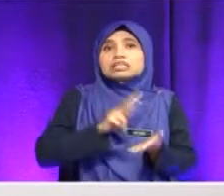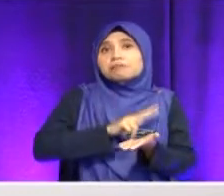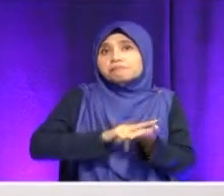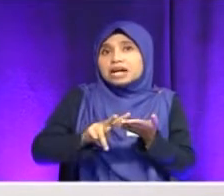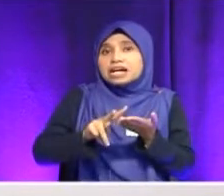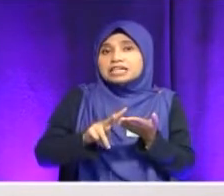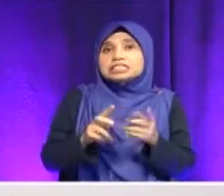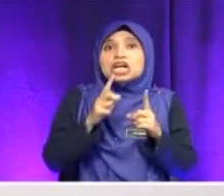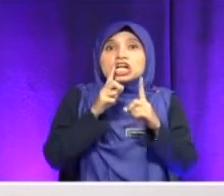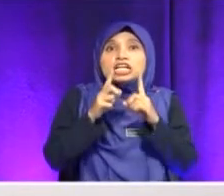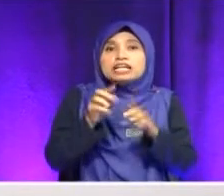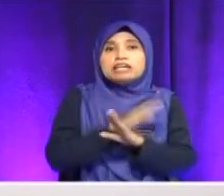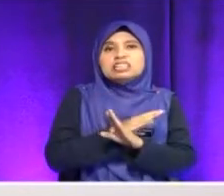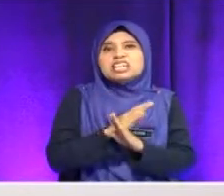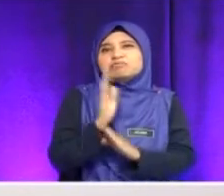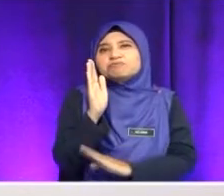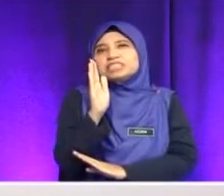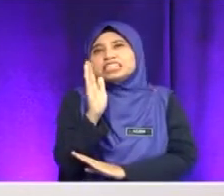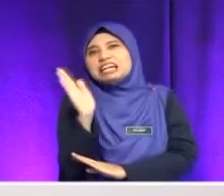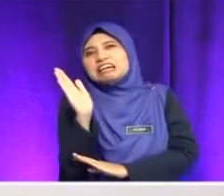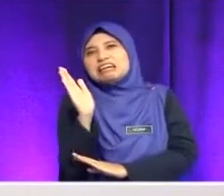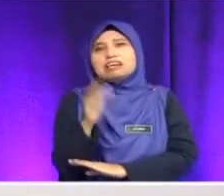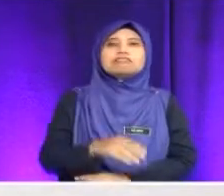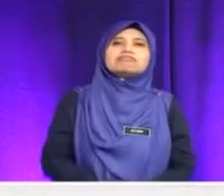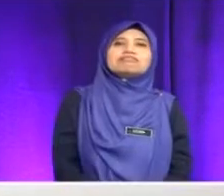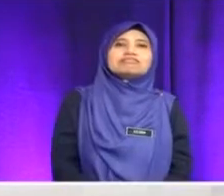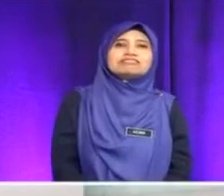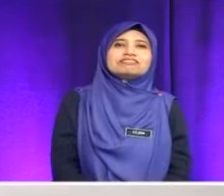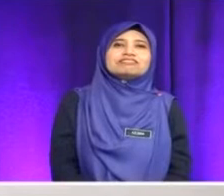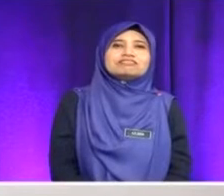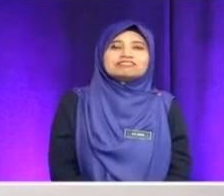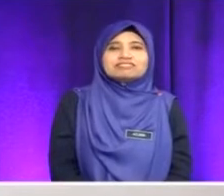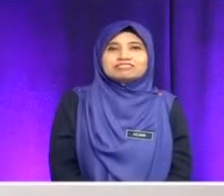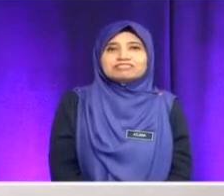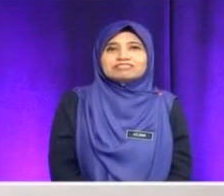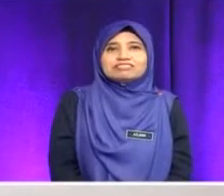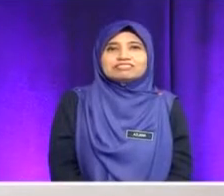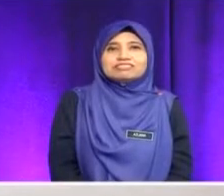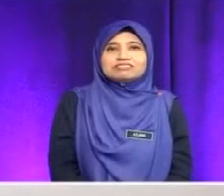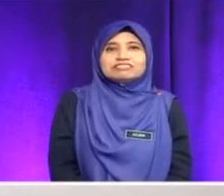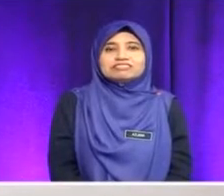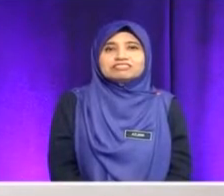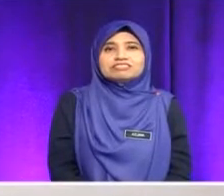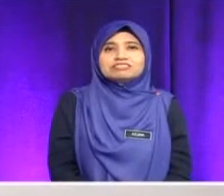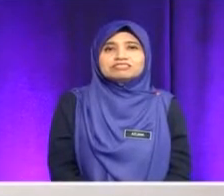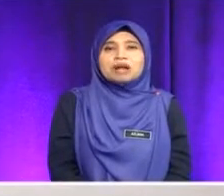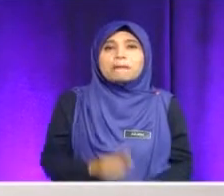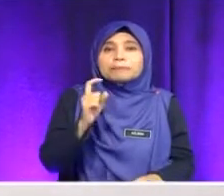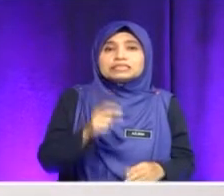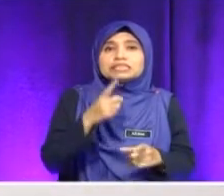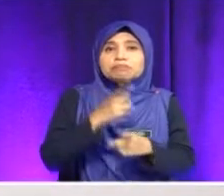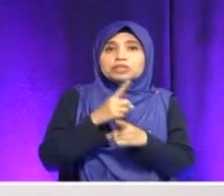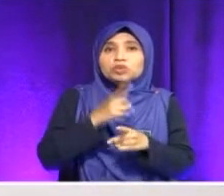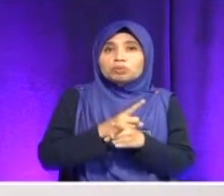lilin kita akan saingi oh maksudku melagu sendu oke oke kena betul-betul